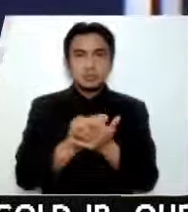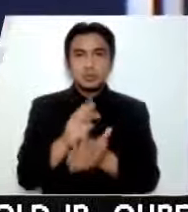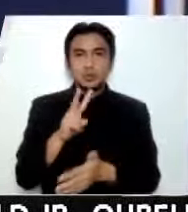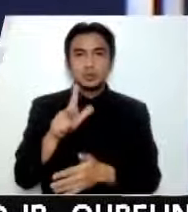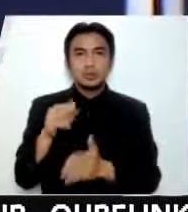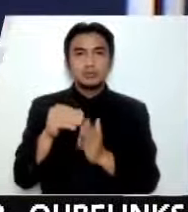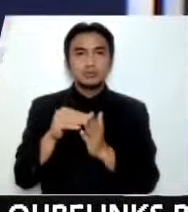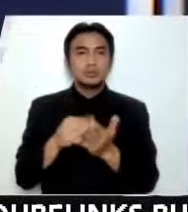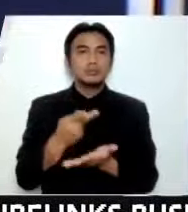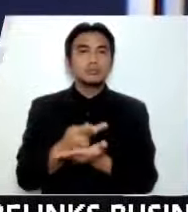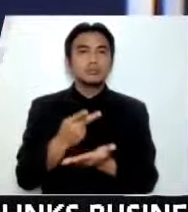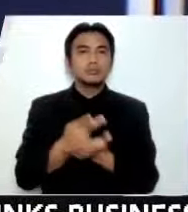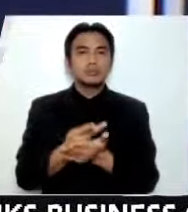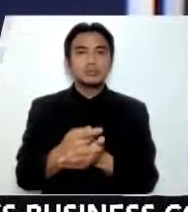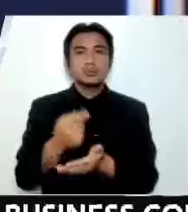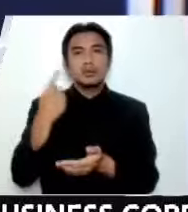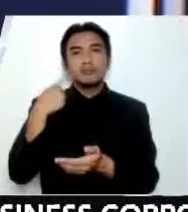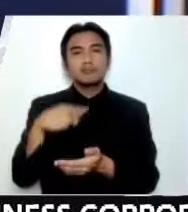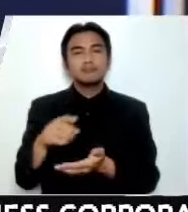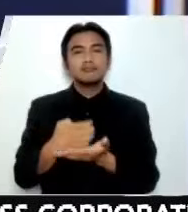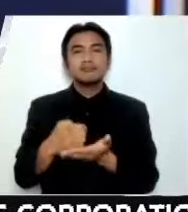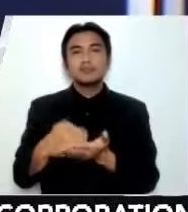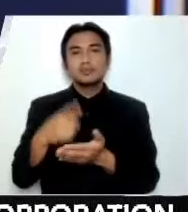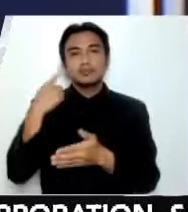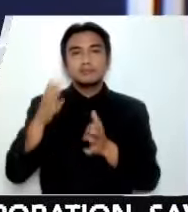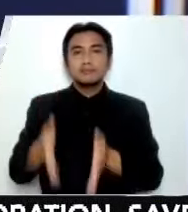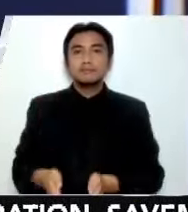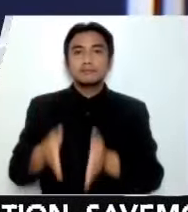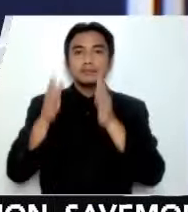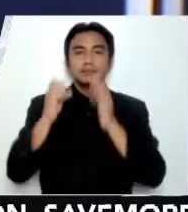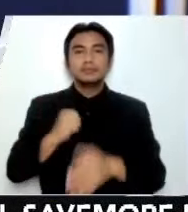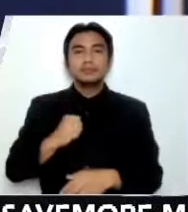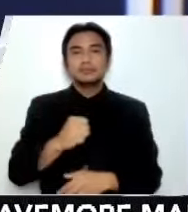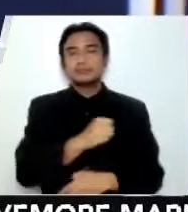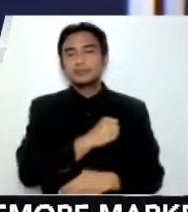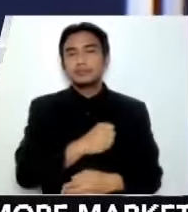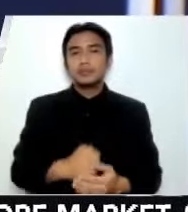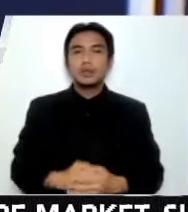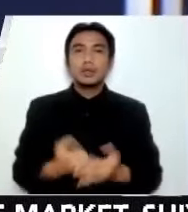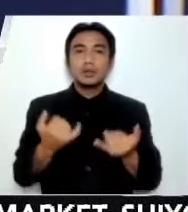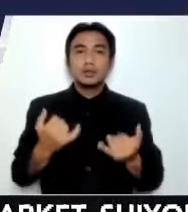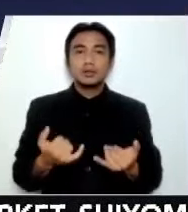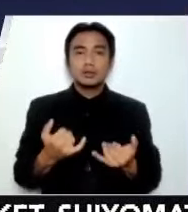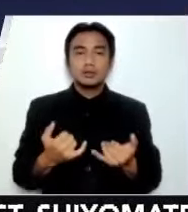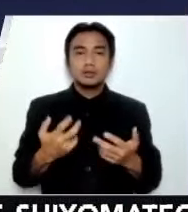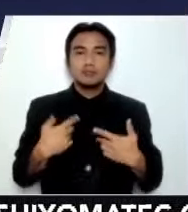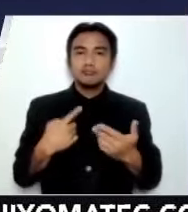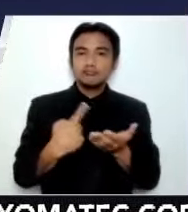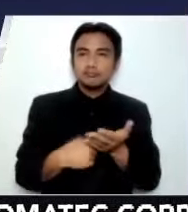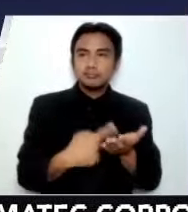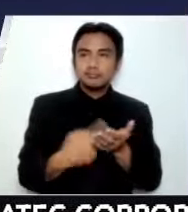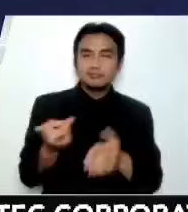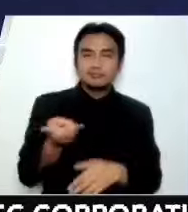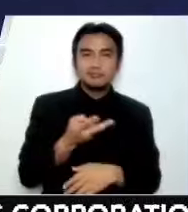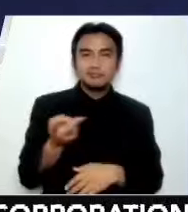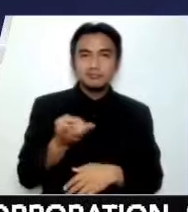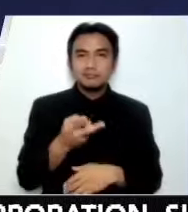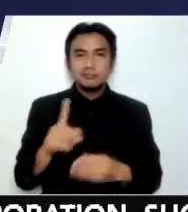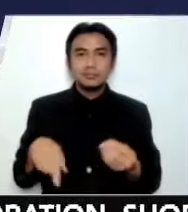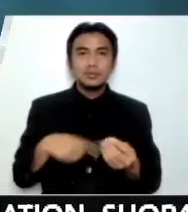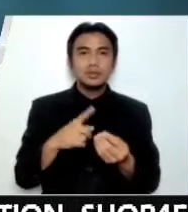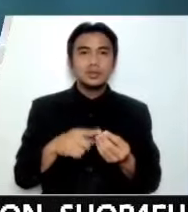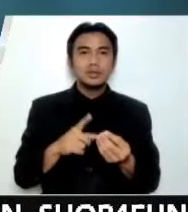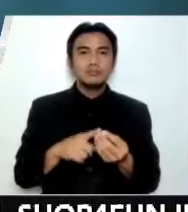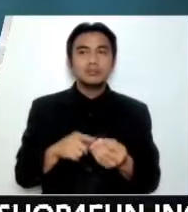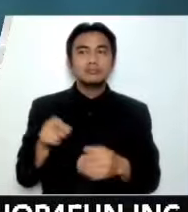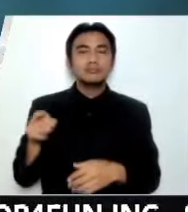ang gastos sa pinatatayong new Senate building. Bahagi ng pagtatalo kahapon, ang pagpapa-apologize ni